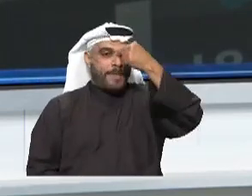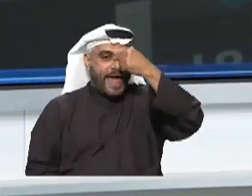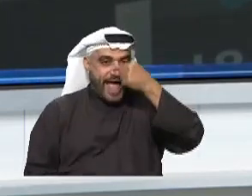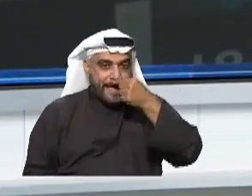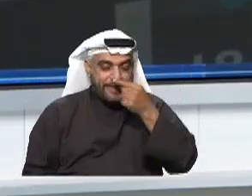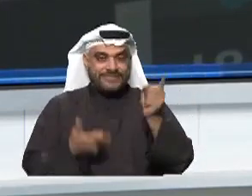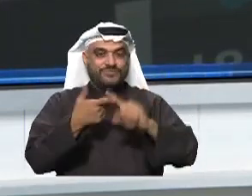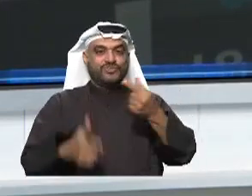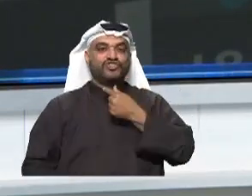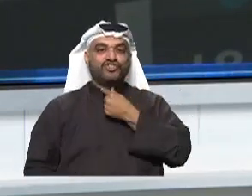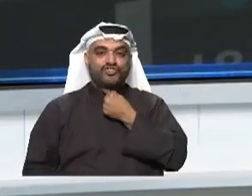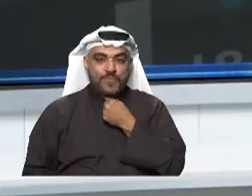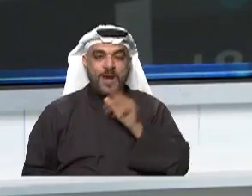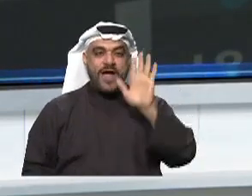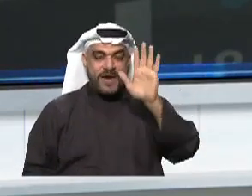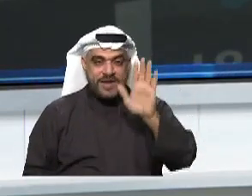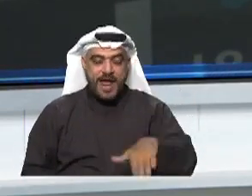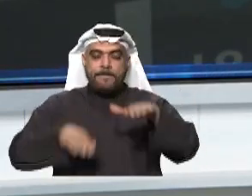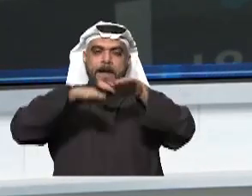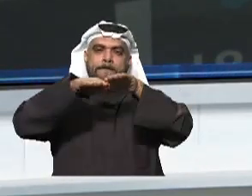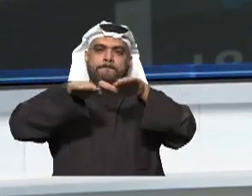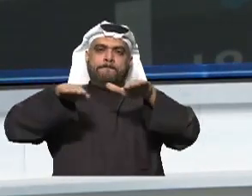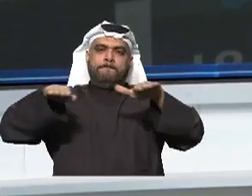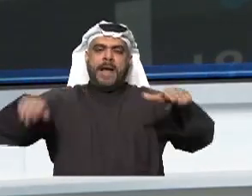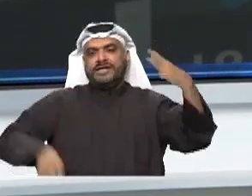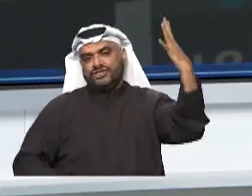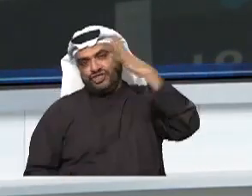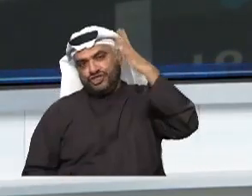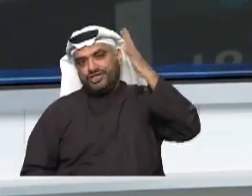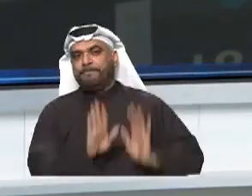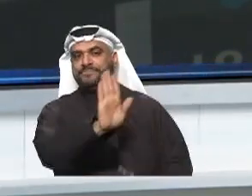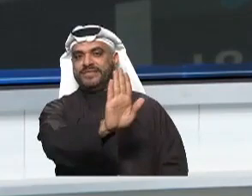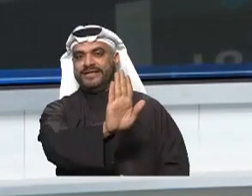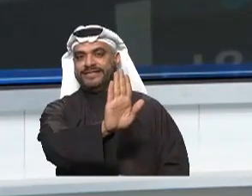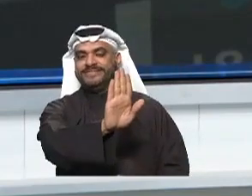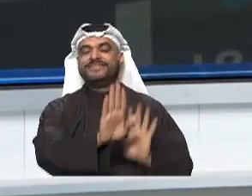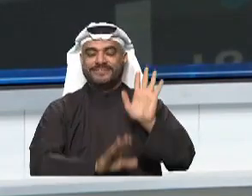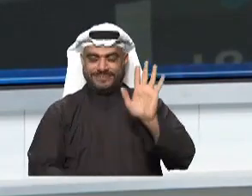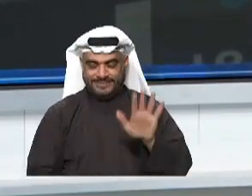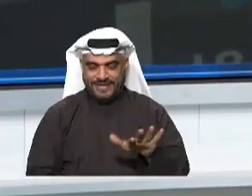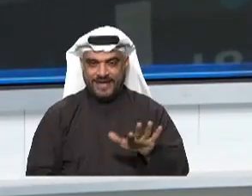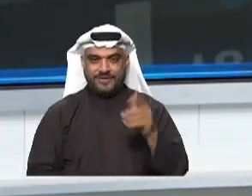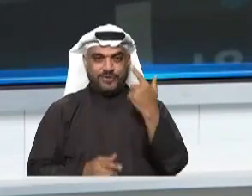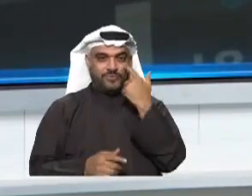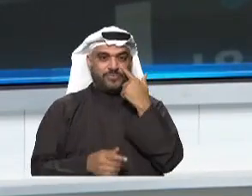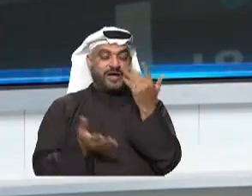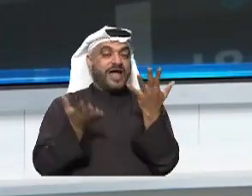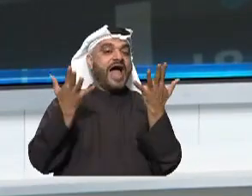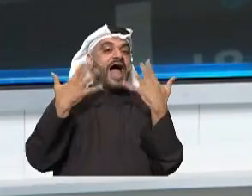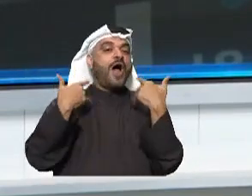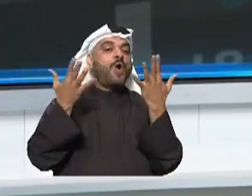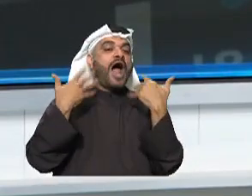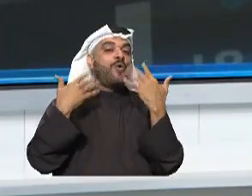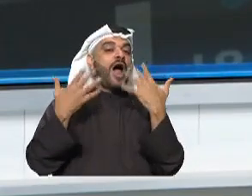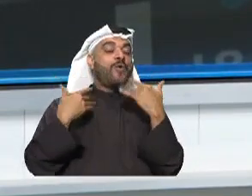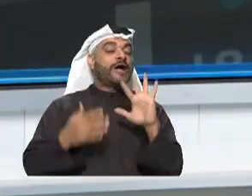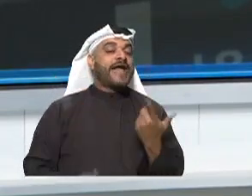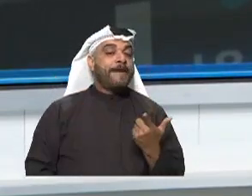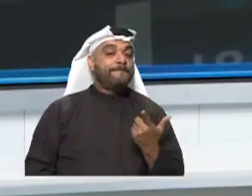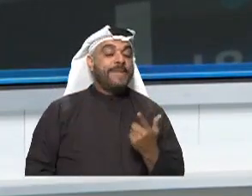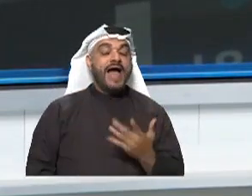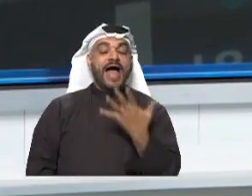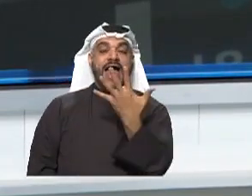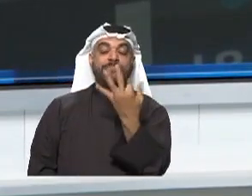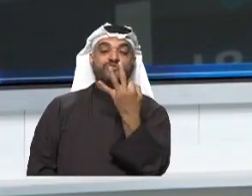وأكثر استقرارا في الطقس متوقع أيضا. رياح شمالية غربية سرعتها ما بين 12 إلى 35 كيلومتر